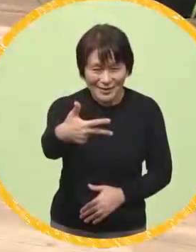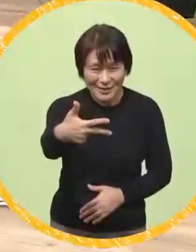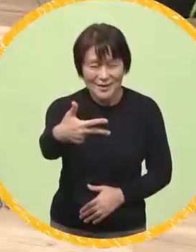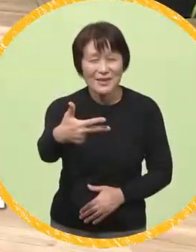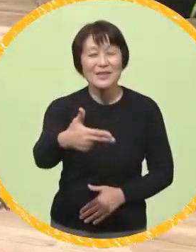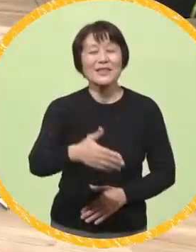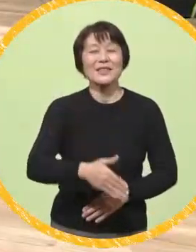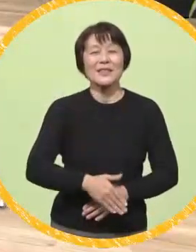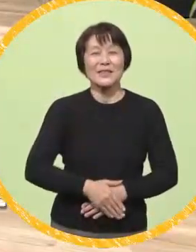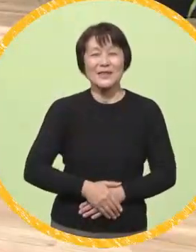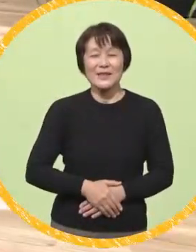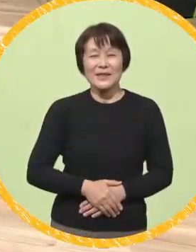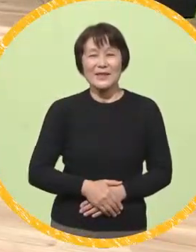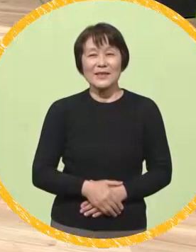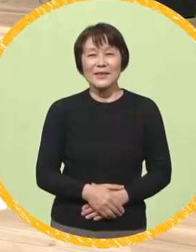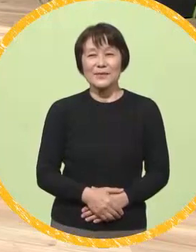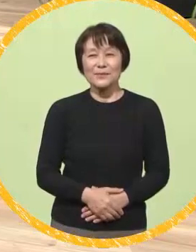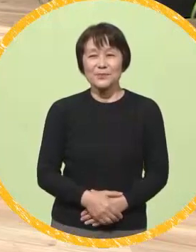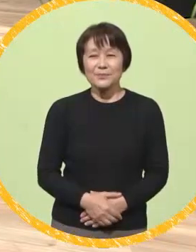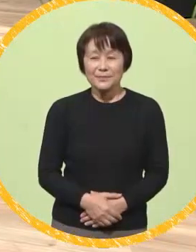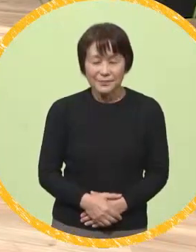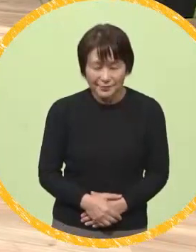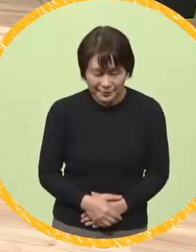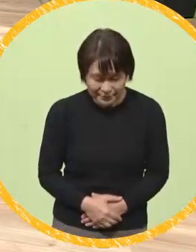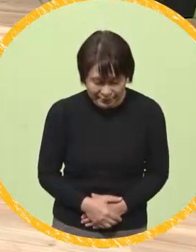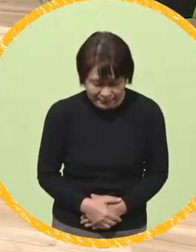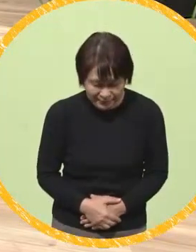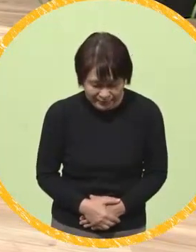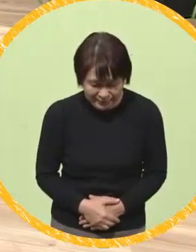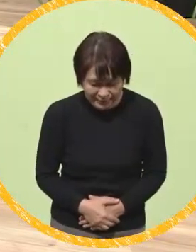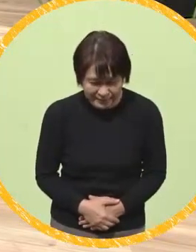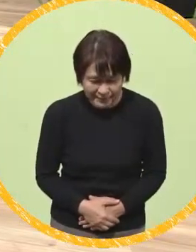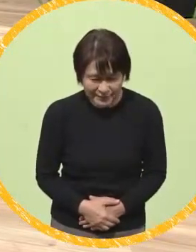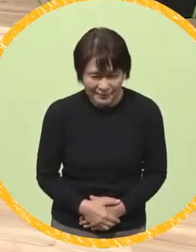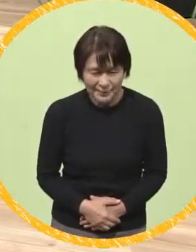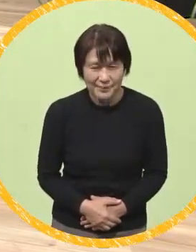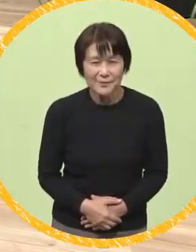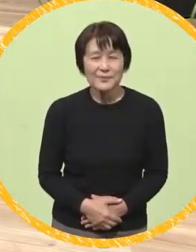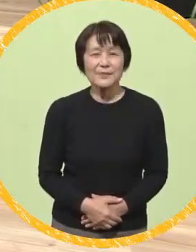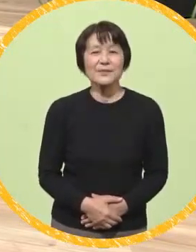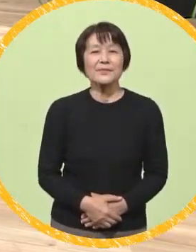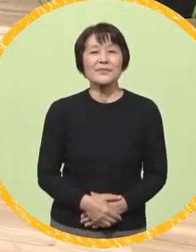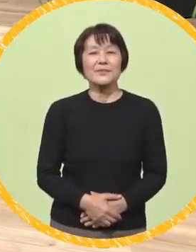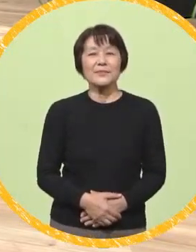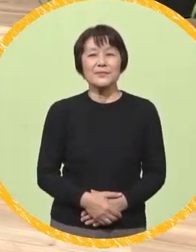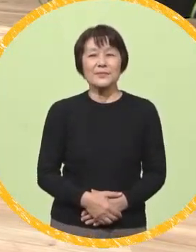いやもっと飲みたいな。 いやいやいや、じゃあちょっと 宴会ですね。どうもどうも、すいません皆さんね。